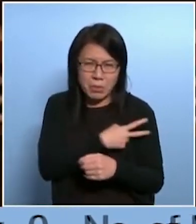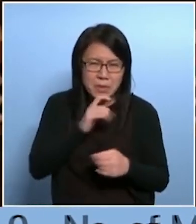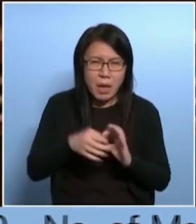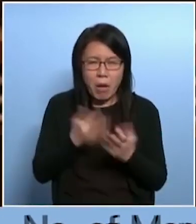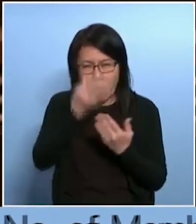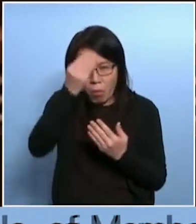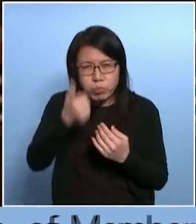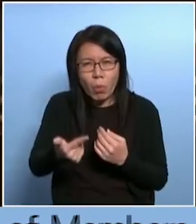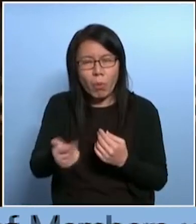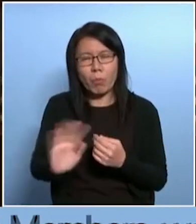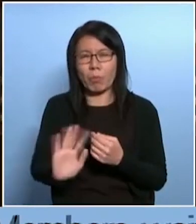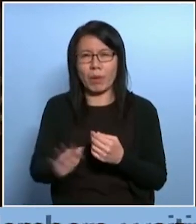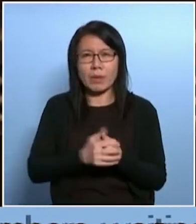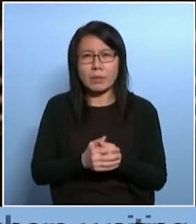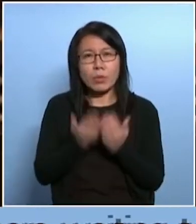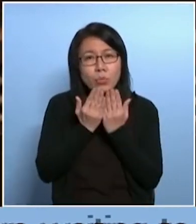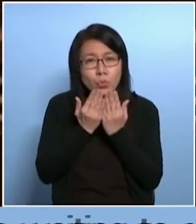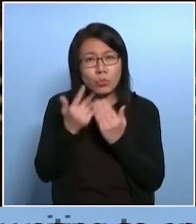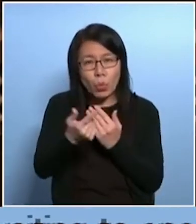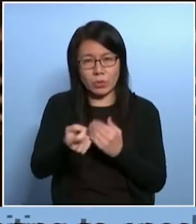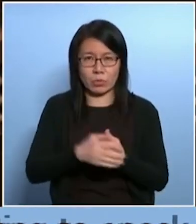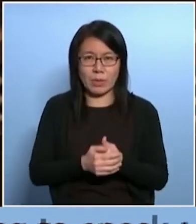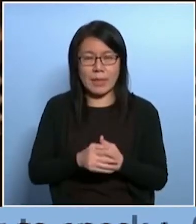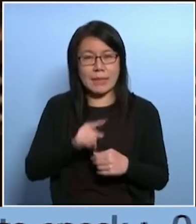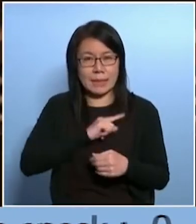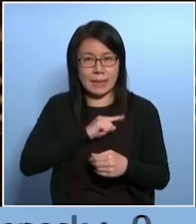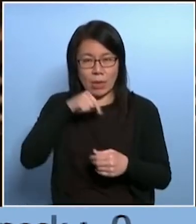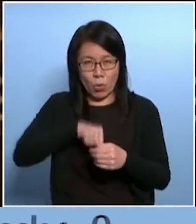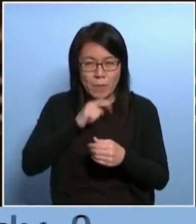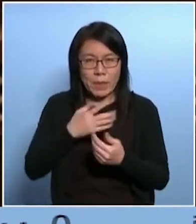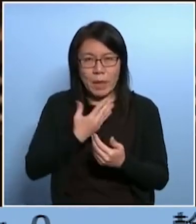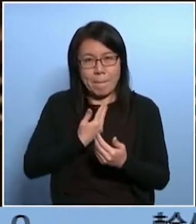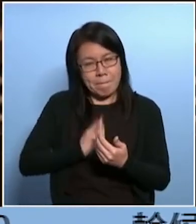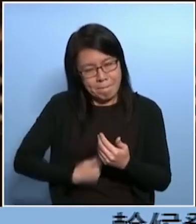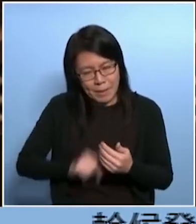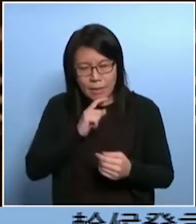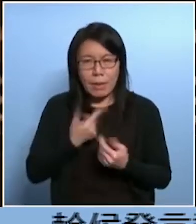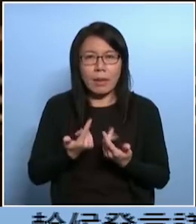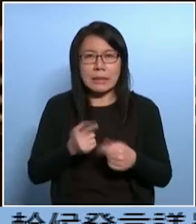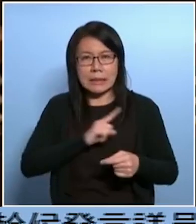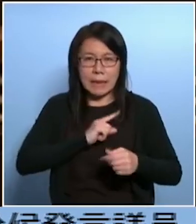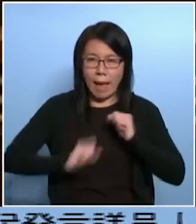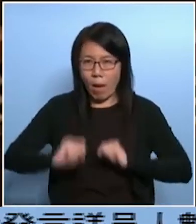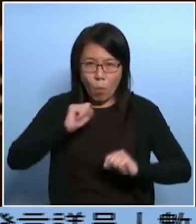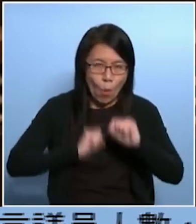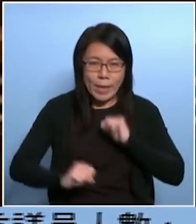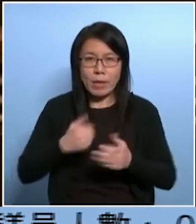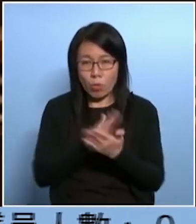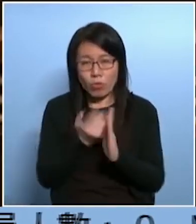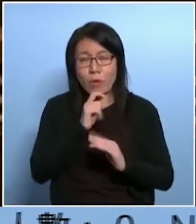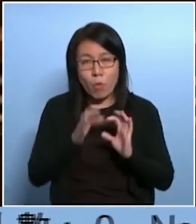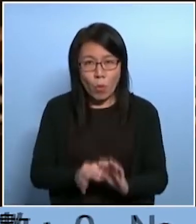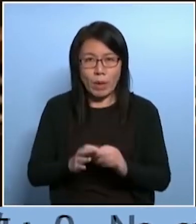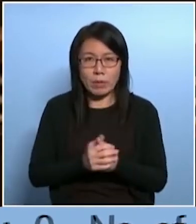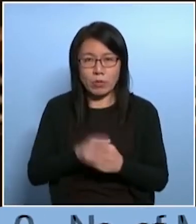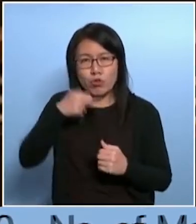的人來的。一個人有沒有學識呢，就看你自己有沒有修養，看你自己的言行。